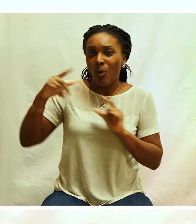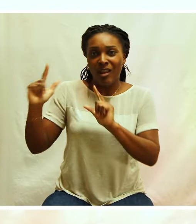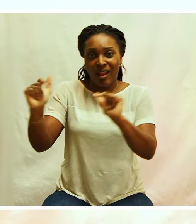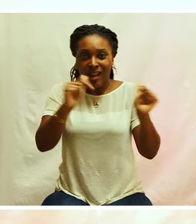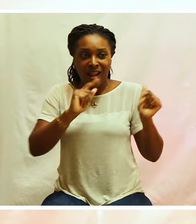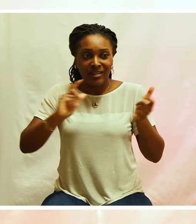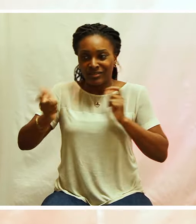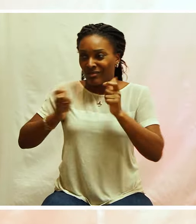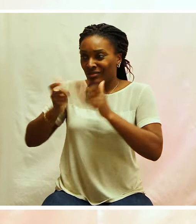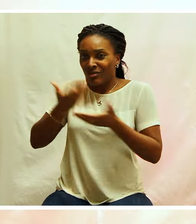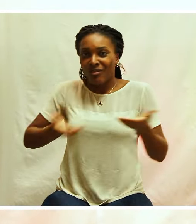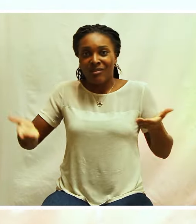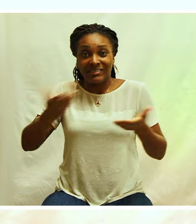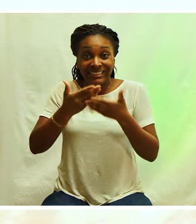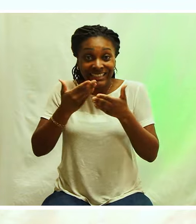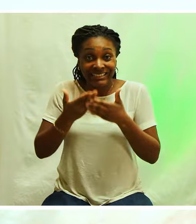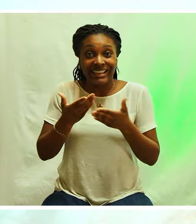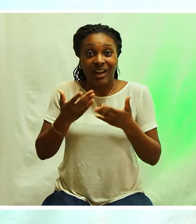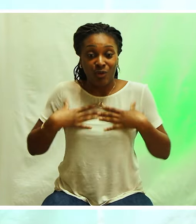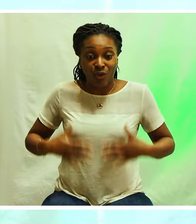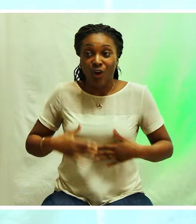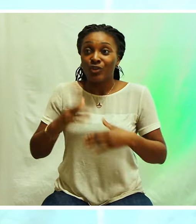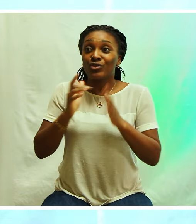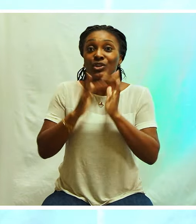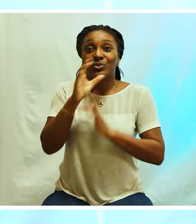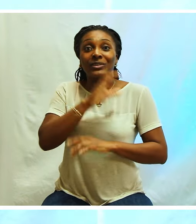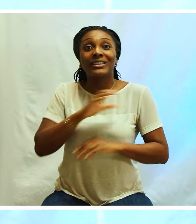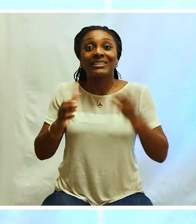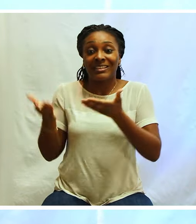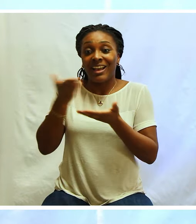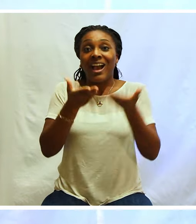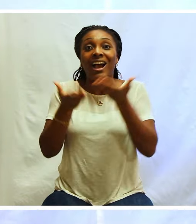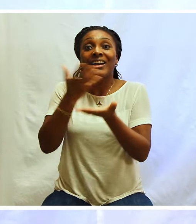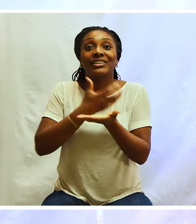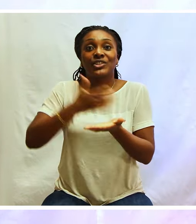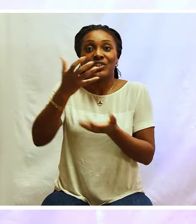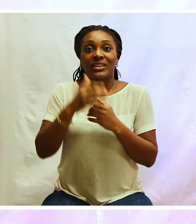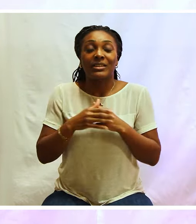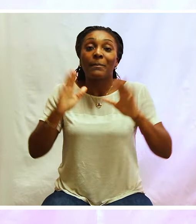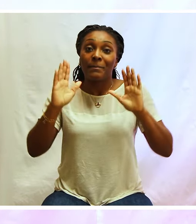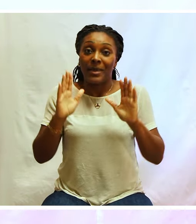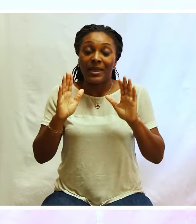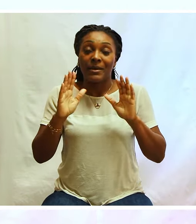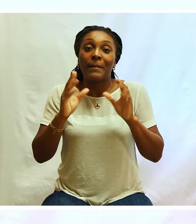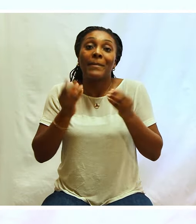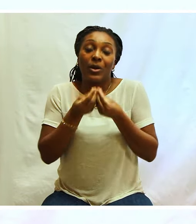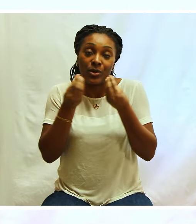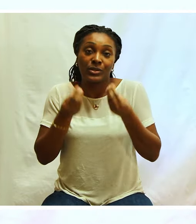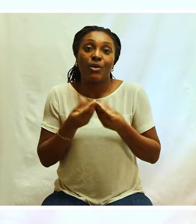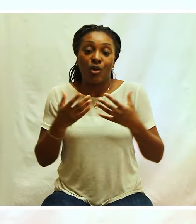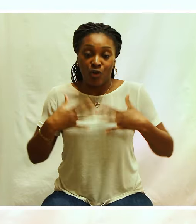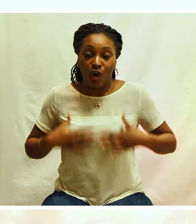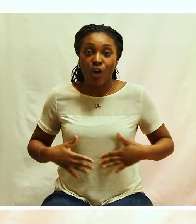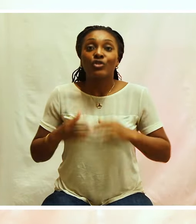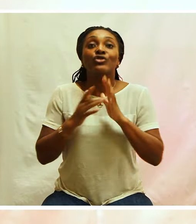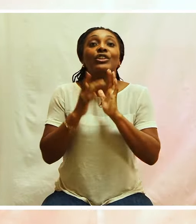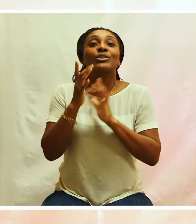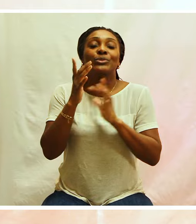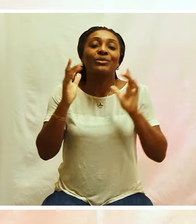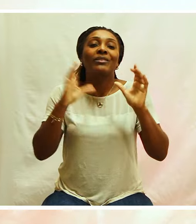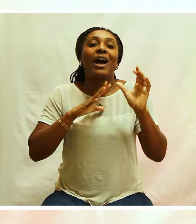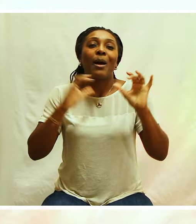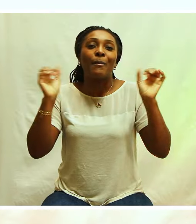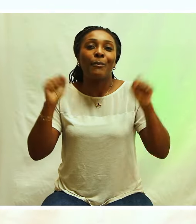autres. Et c'est ça la richesse du corps de Christ. Malheureusement, il arrive des déchirures dans le corps de Dieu. Jacques 4, versets